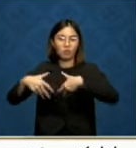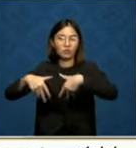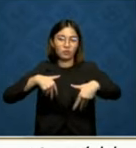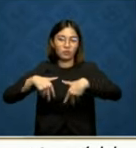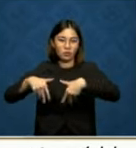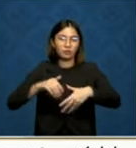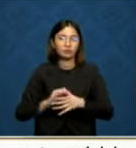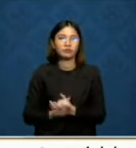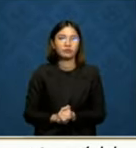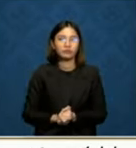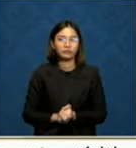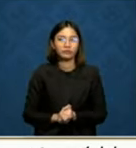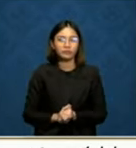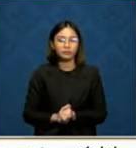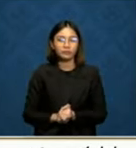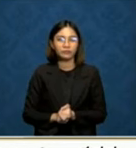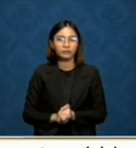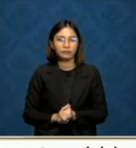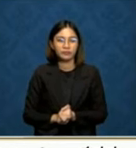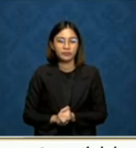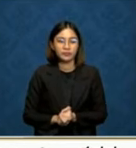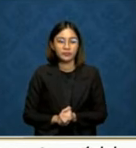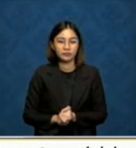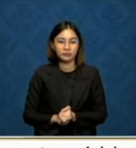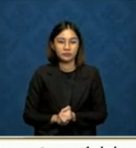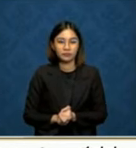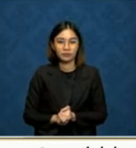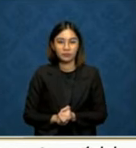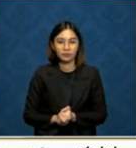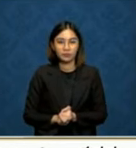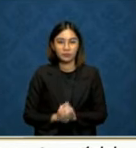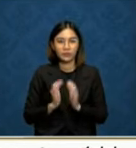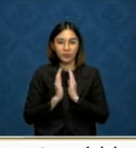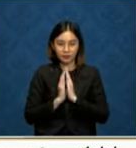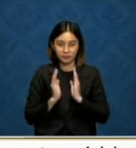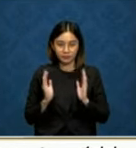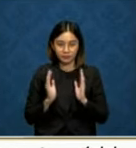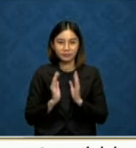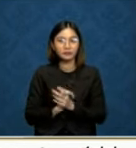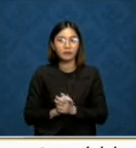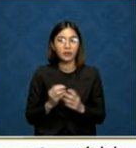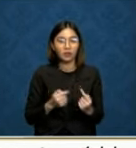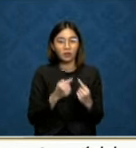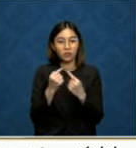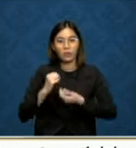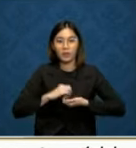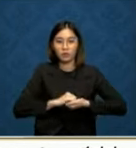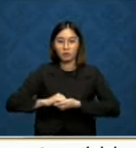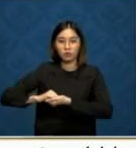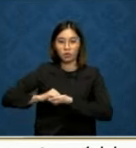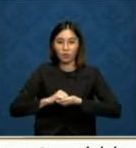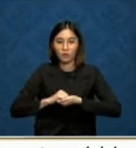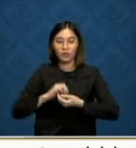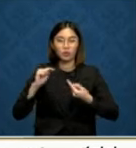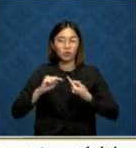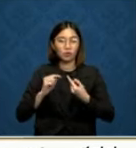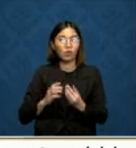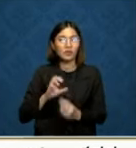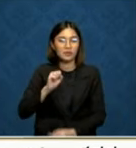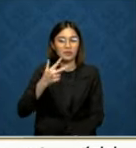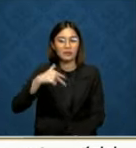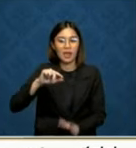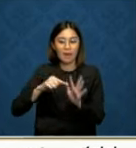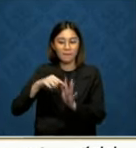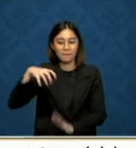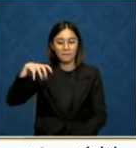ไปต่อได้เลยค่ะค่ะ ขบคุค่ะส่นความร่วมมือที่สภาวก่ผู้บริโภค